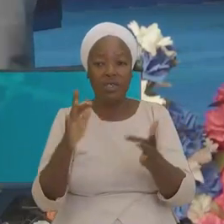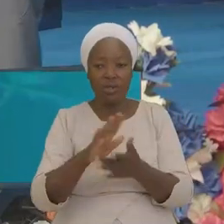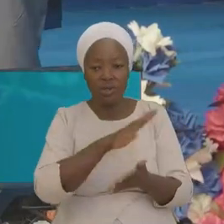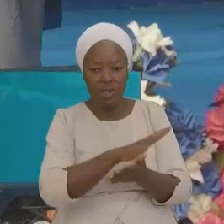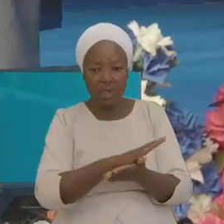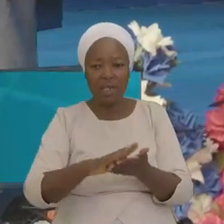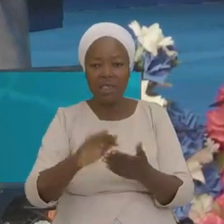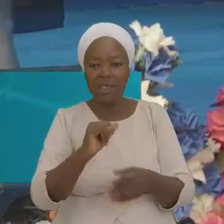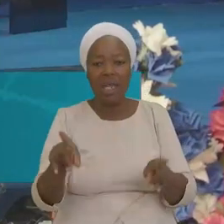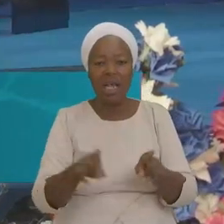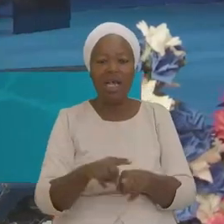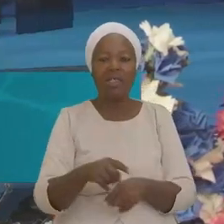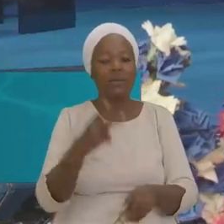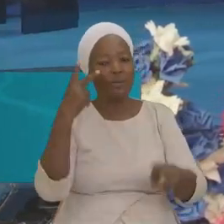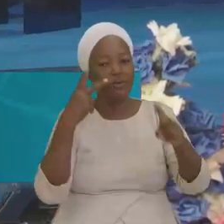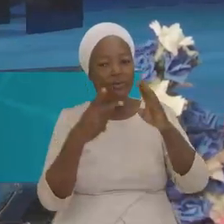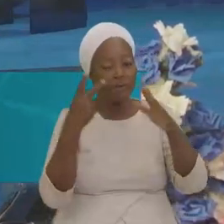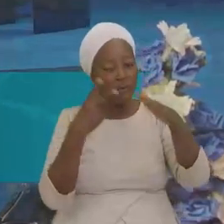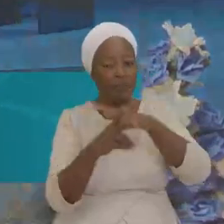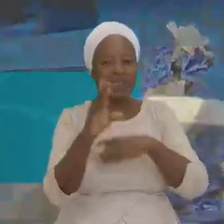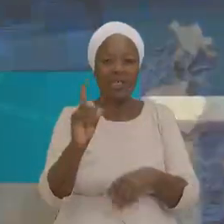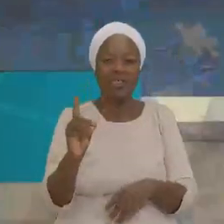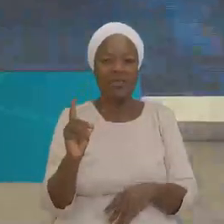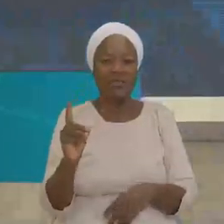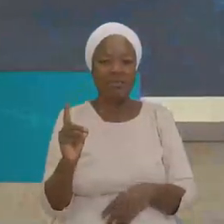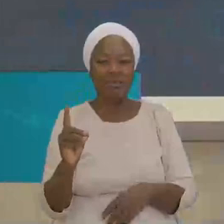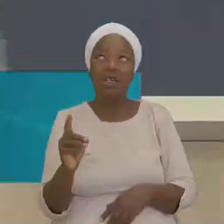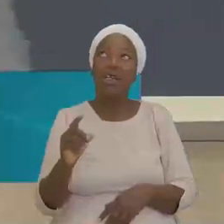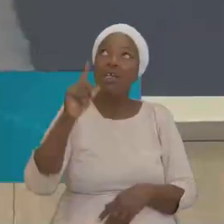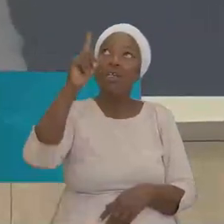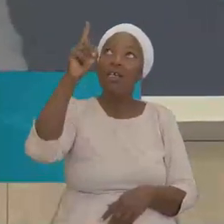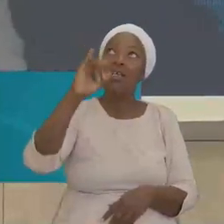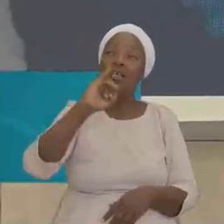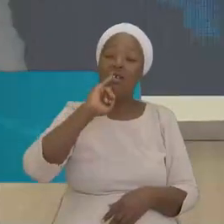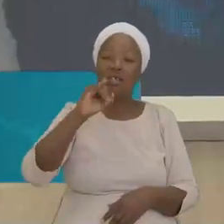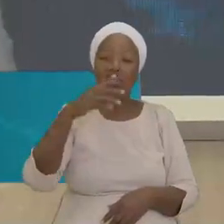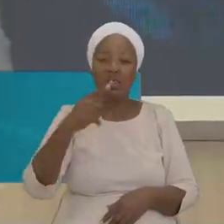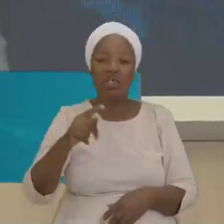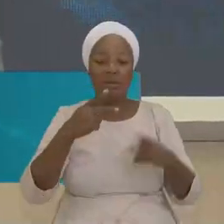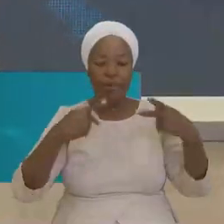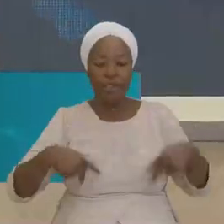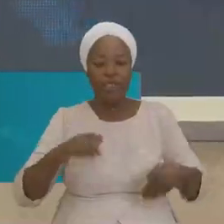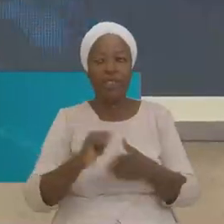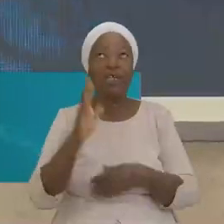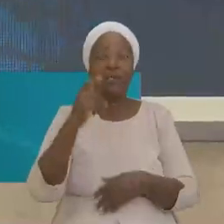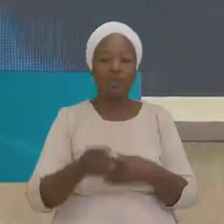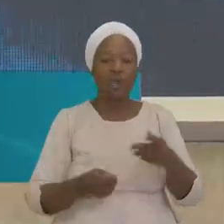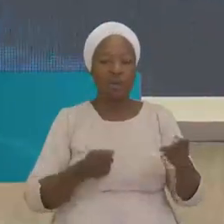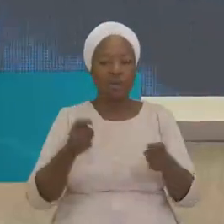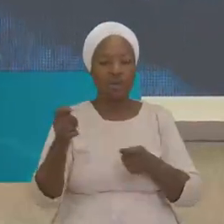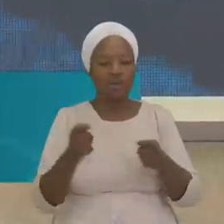prince, le sacrificateur Jésus, la purification, comme annoncé, il est